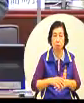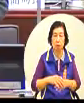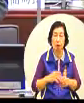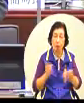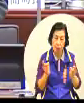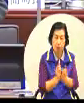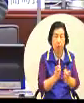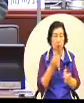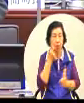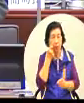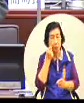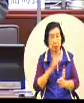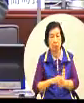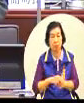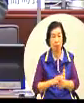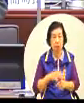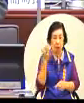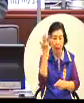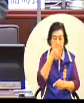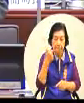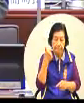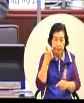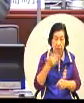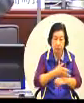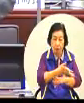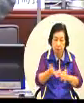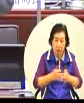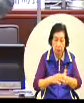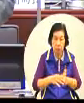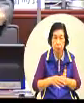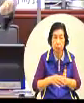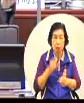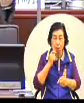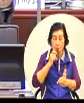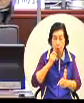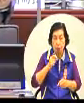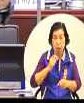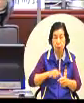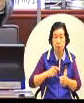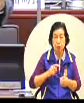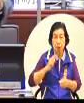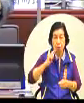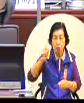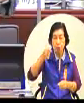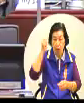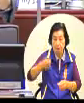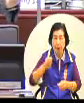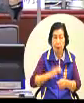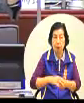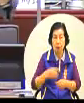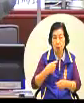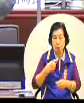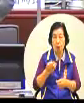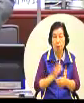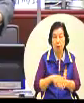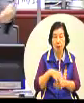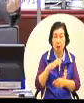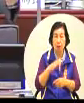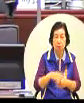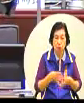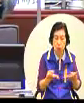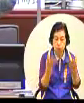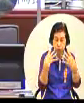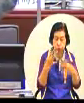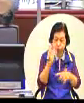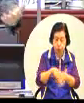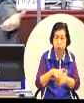岛事件是唯一死刑的审判，那对我们来讲我们都死过一次，所有后来的生命都是人